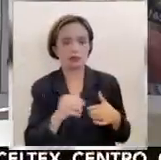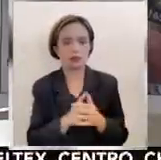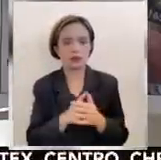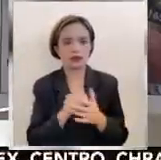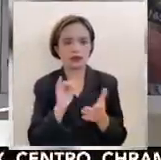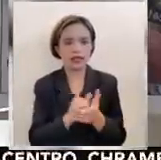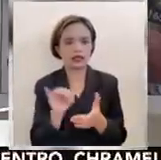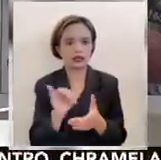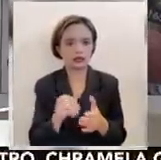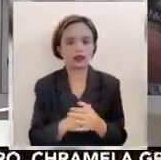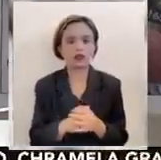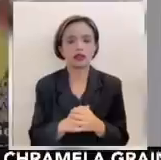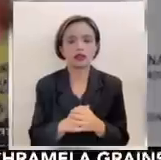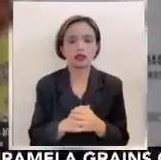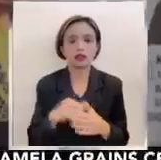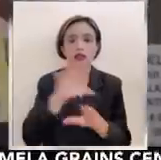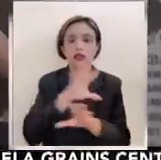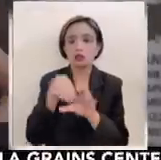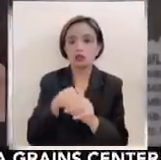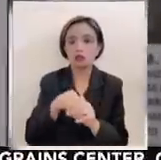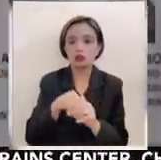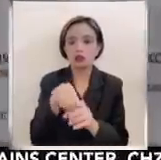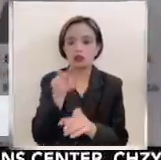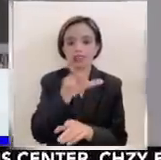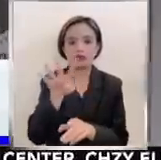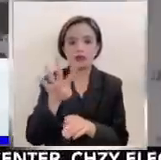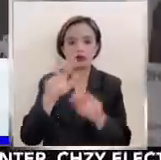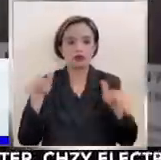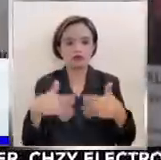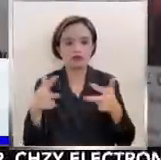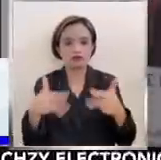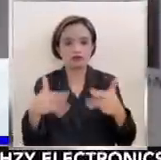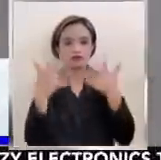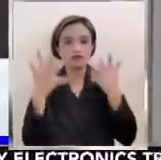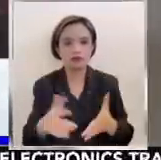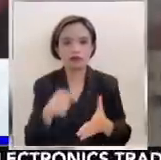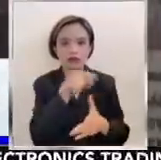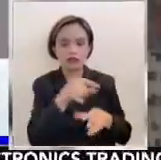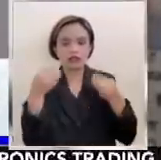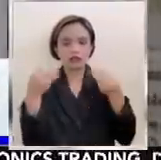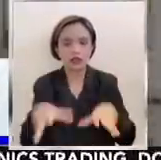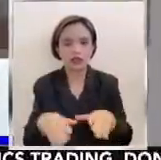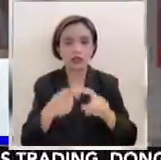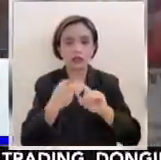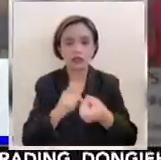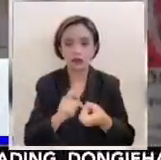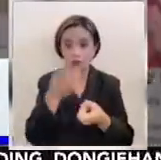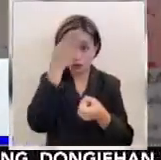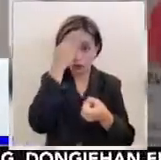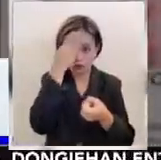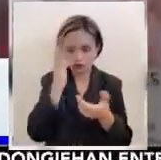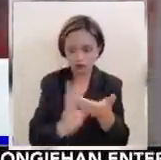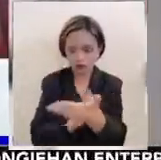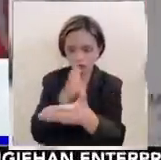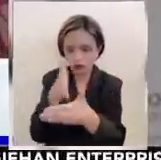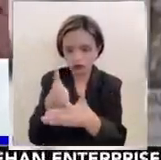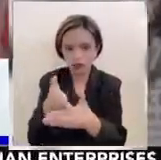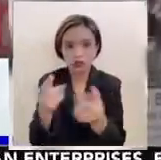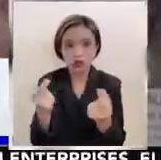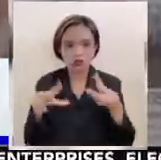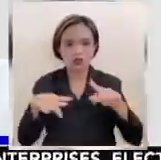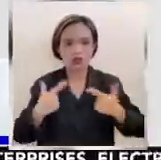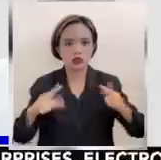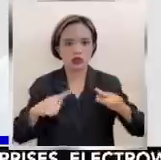damit. Kabilang sa 34 na mga nawawalang sabungero si Michael na mula Bulacan ay dumayo sa Laguna para mag-derby noong